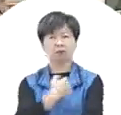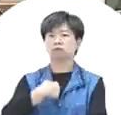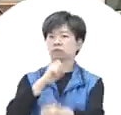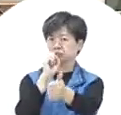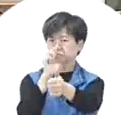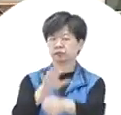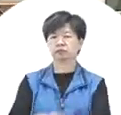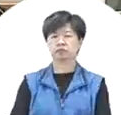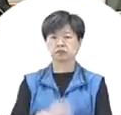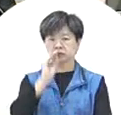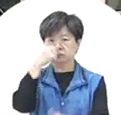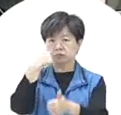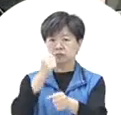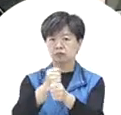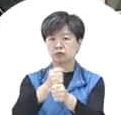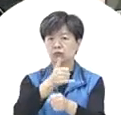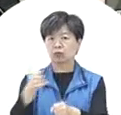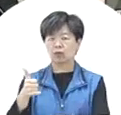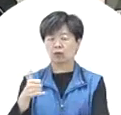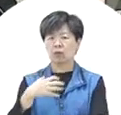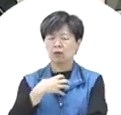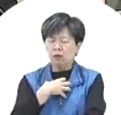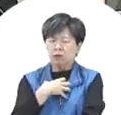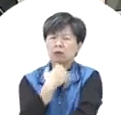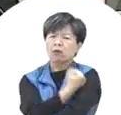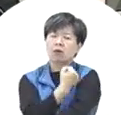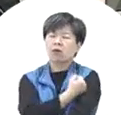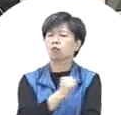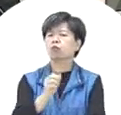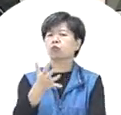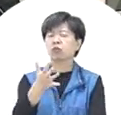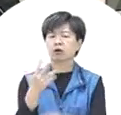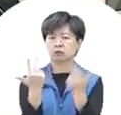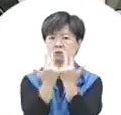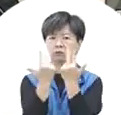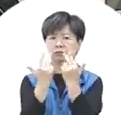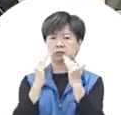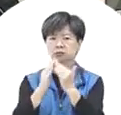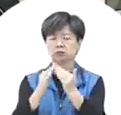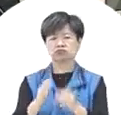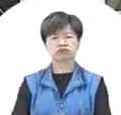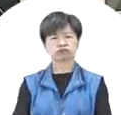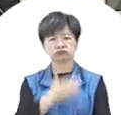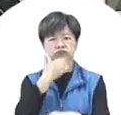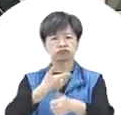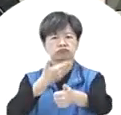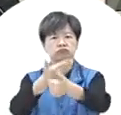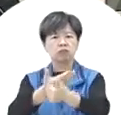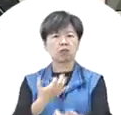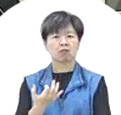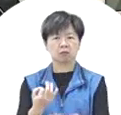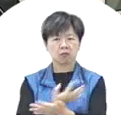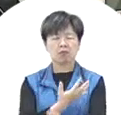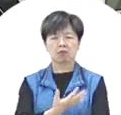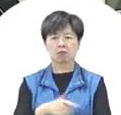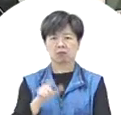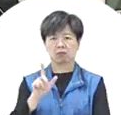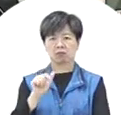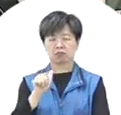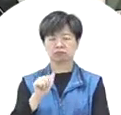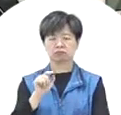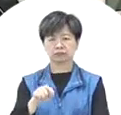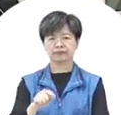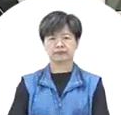特教人员为什么辛苦？因为我们新北市提供不够的资源，让我们的特教老师发挥专